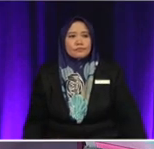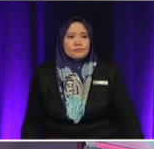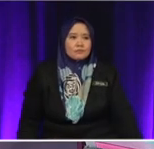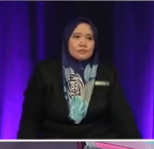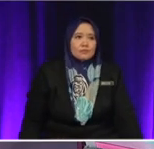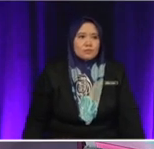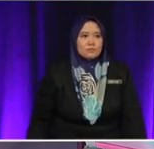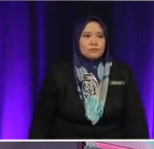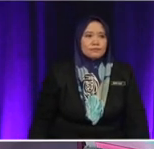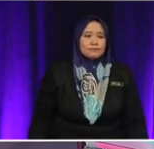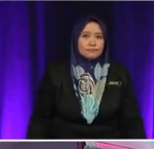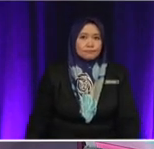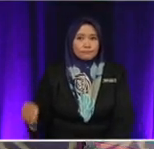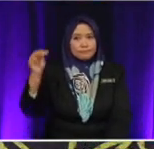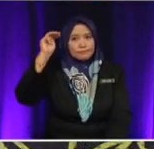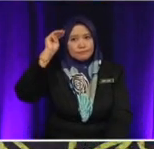terangkan kemahiran berfikir.